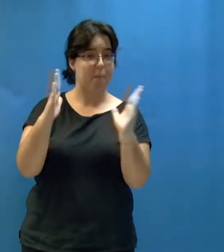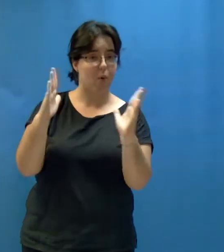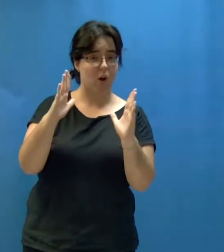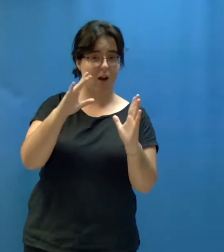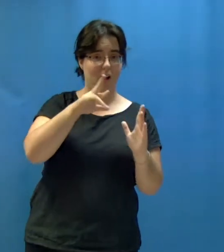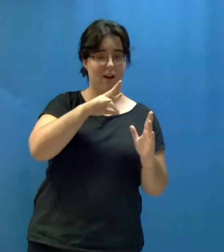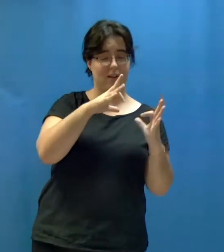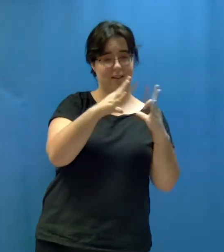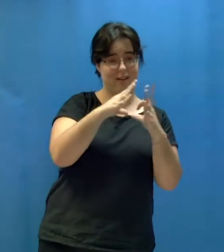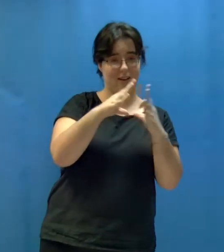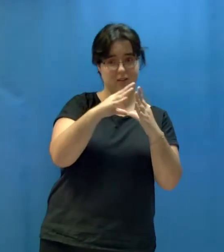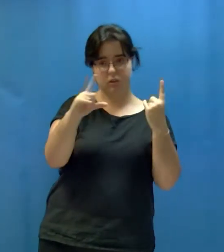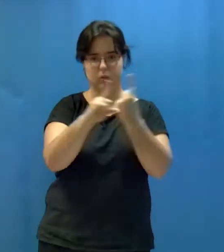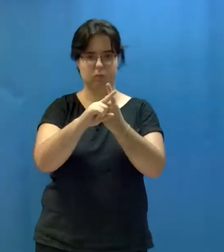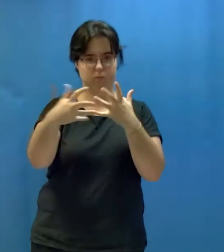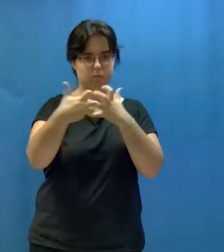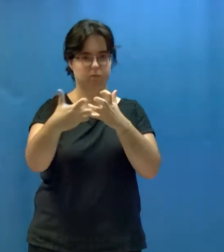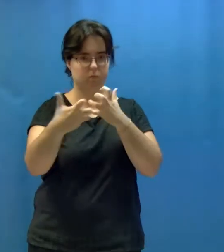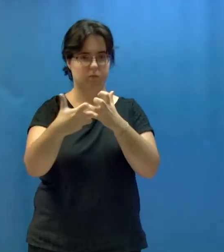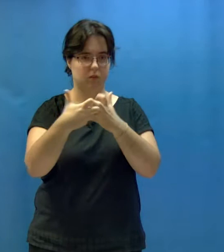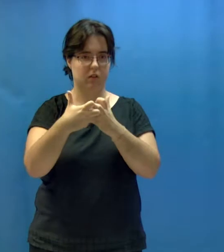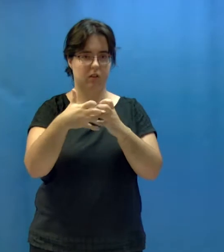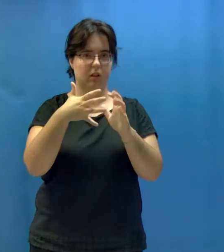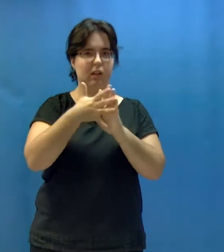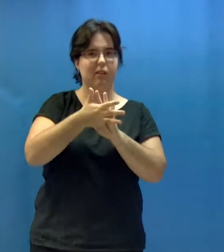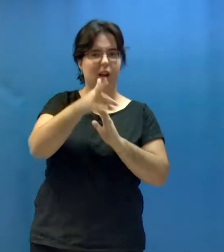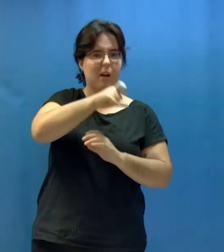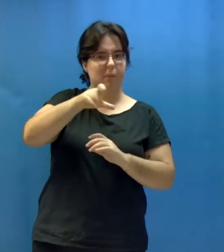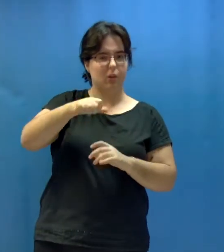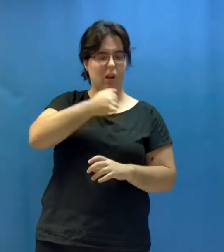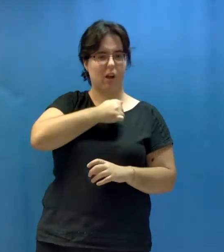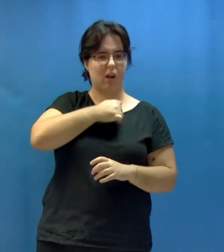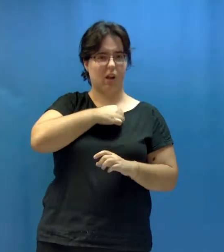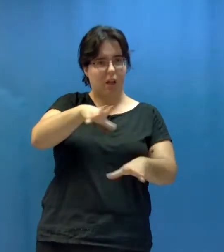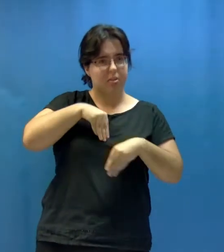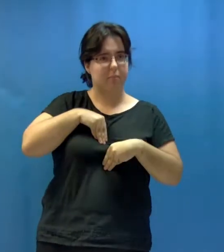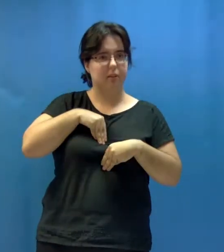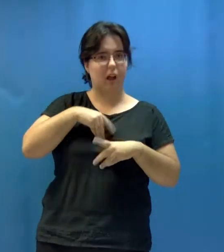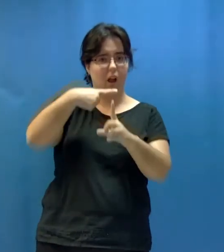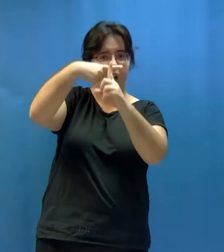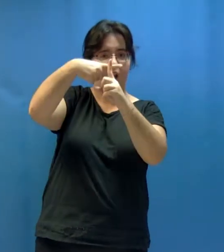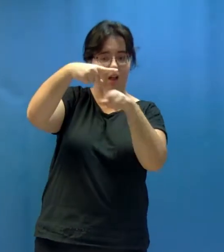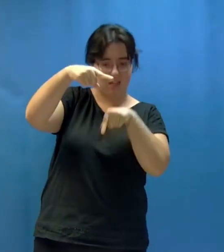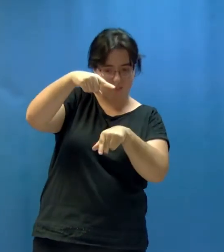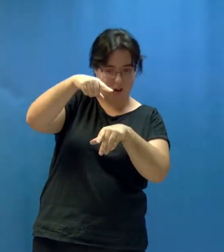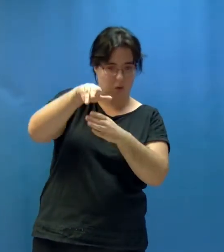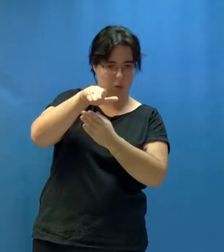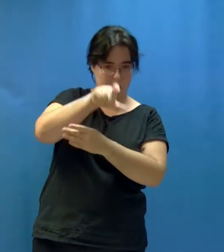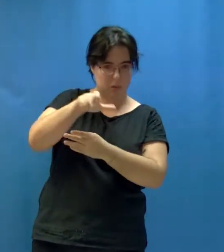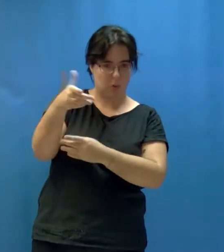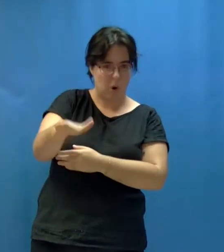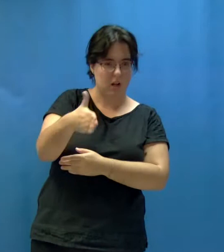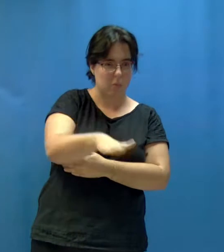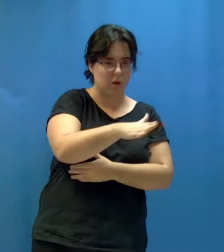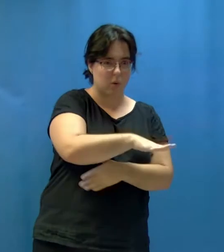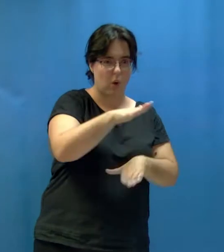assassinats. Dubte molt que cap cristià puga acceptar que els seus símbols es construïsquen sobre morts per a humiliar els perdedors d'una